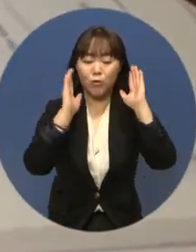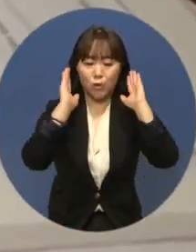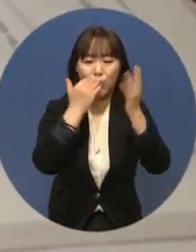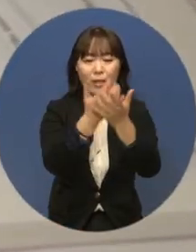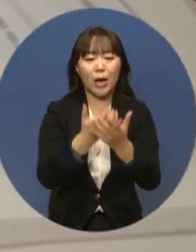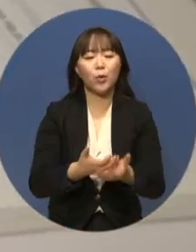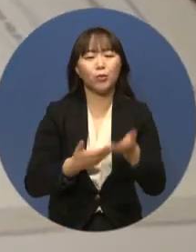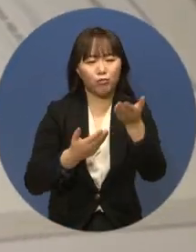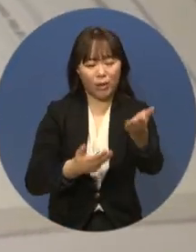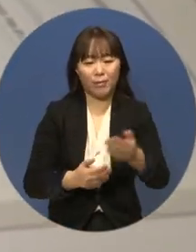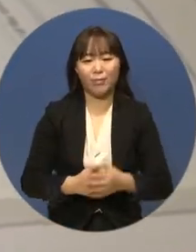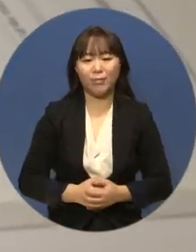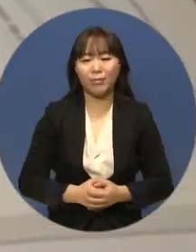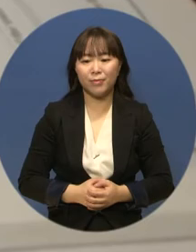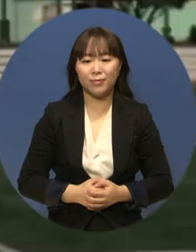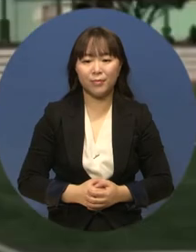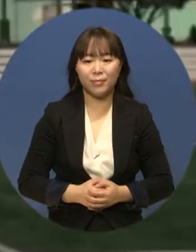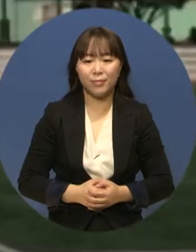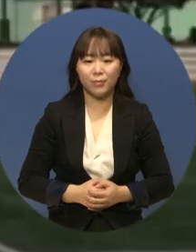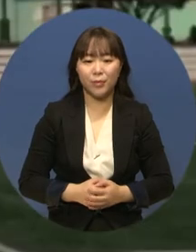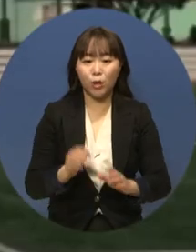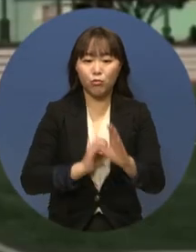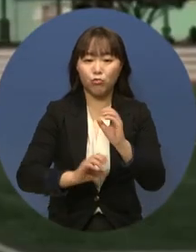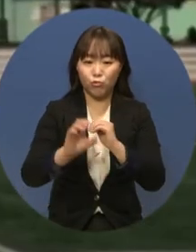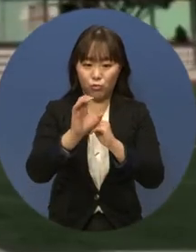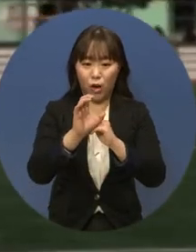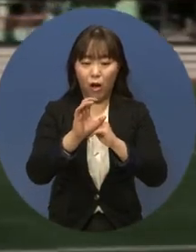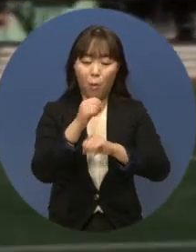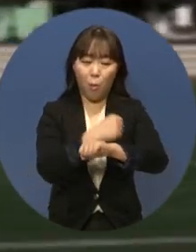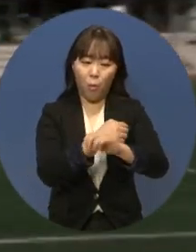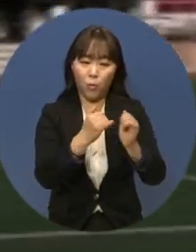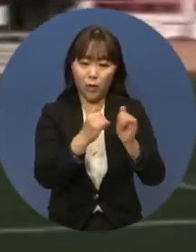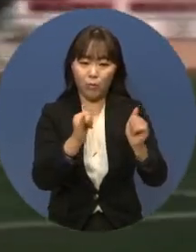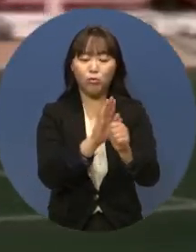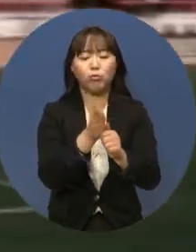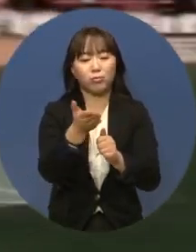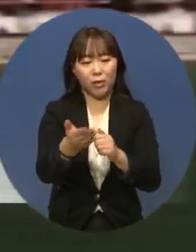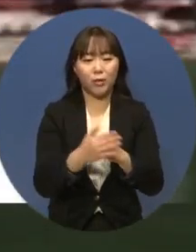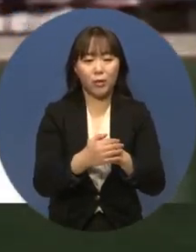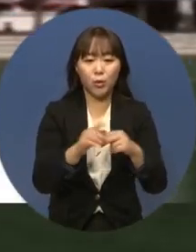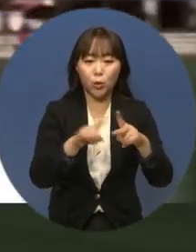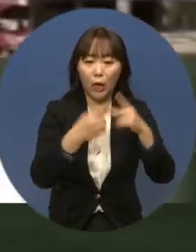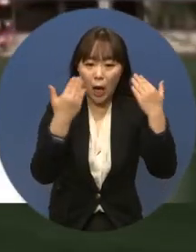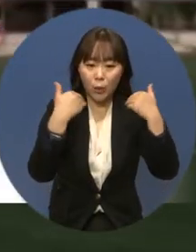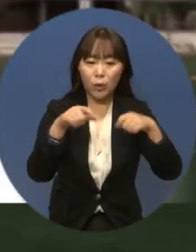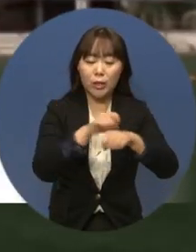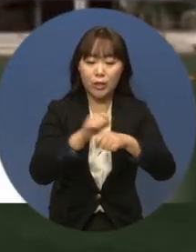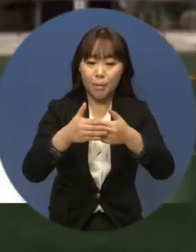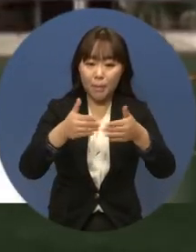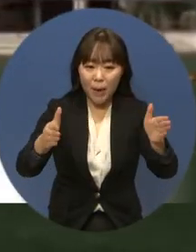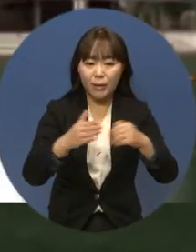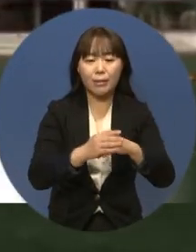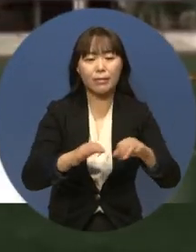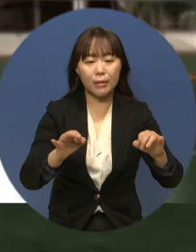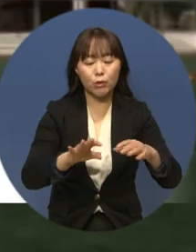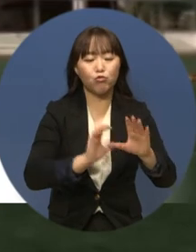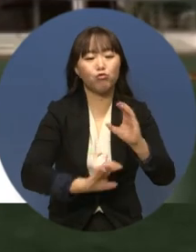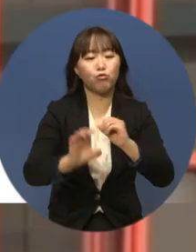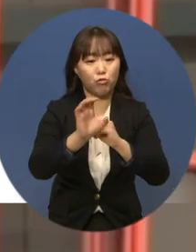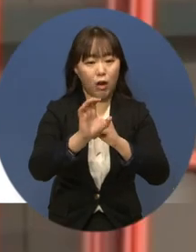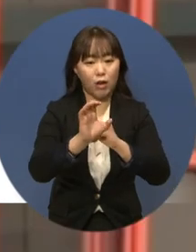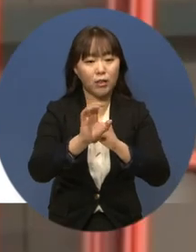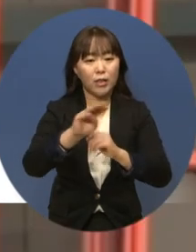자료를 제공합니다. 추가 인력 지원도 함께 이루어집니다. 초등학교 특수학급에 한시적으로 추가